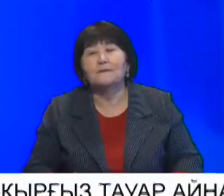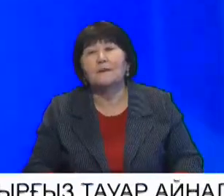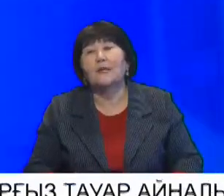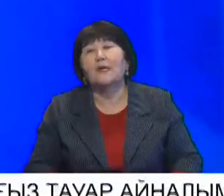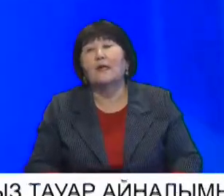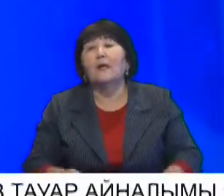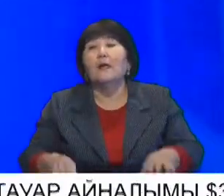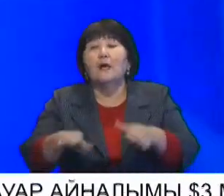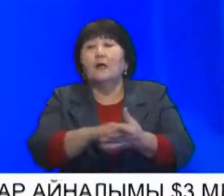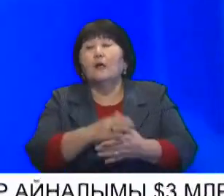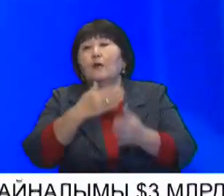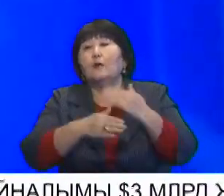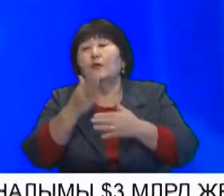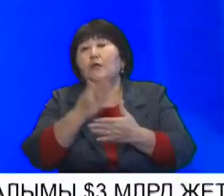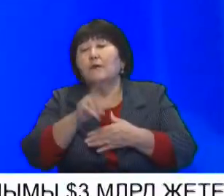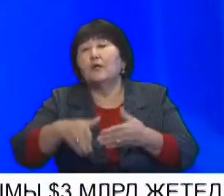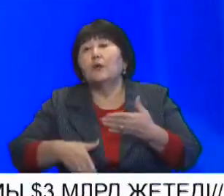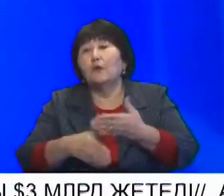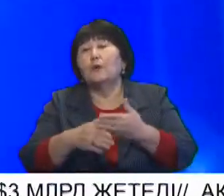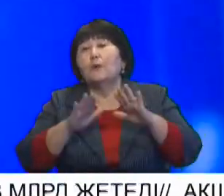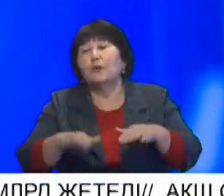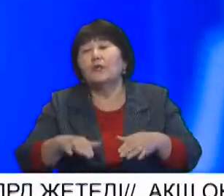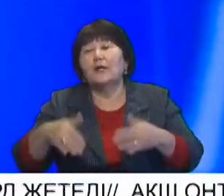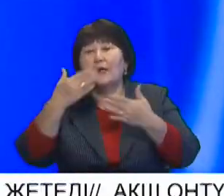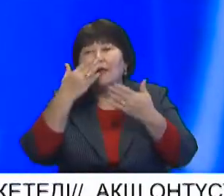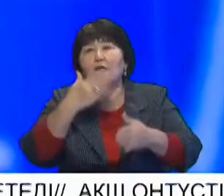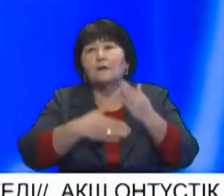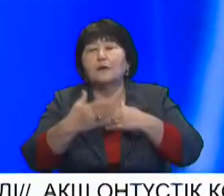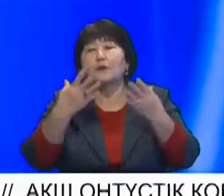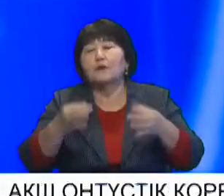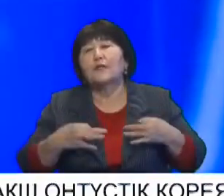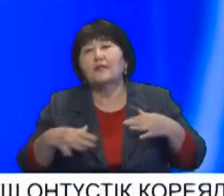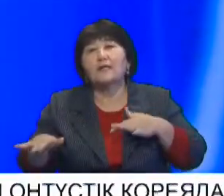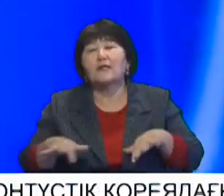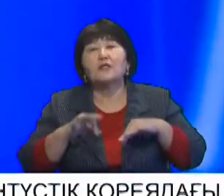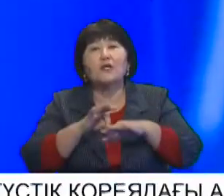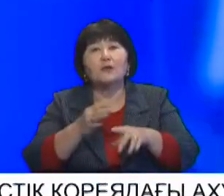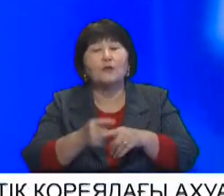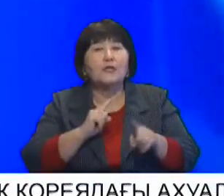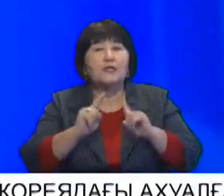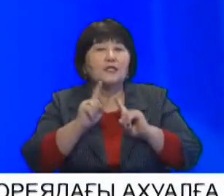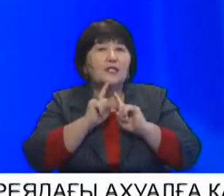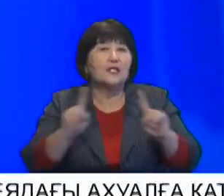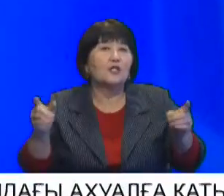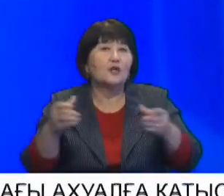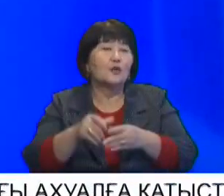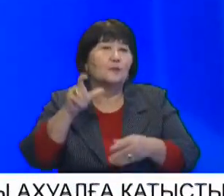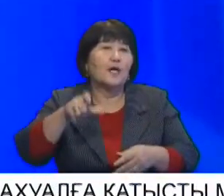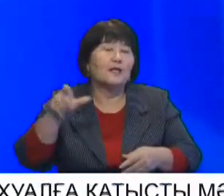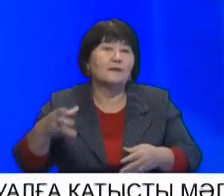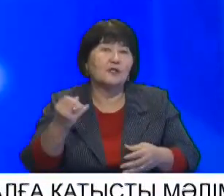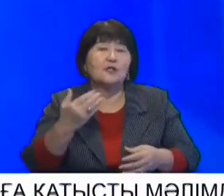Тең қоғам мүгедектігі бар адамдарды қолдау орталығы халықаралық мүгедектер күніне орай салтанатты шара өткізді. Жиында ерекше топтағы азаматтар